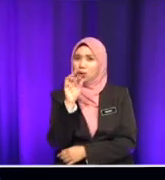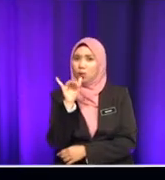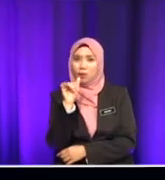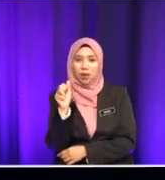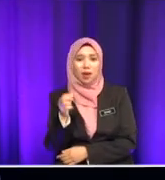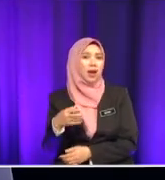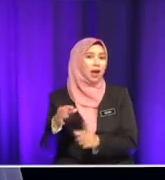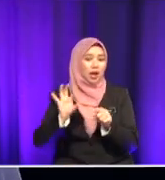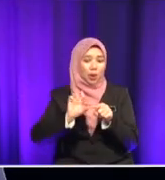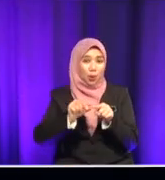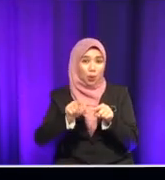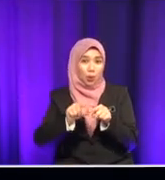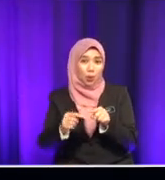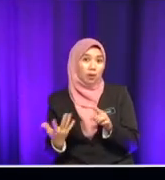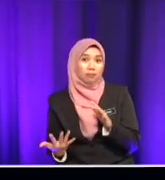bakar